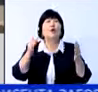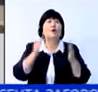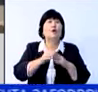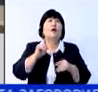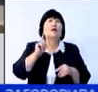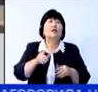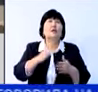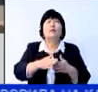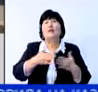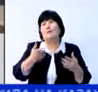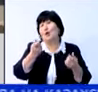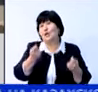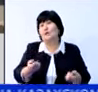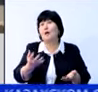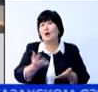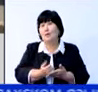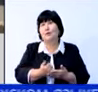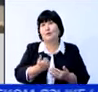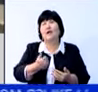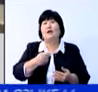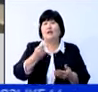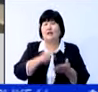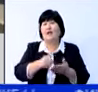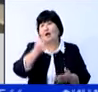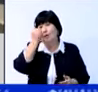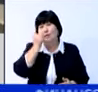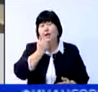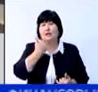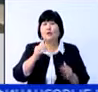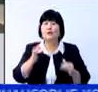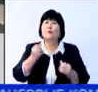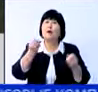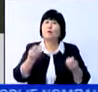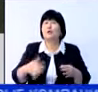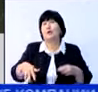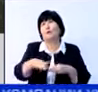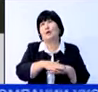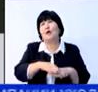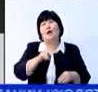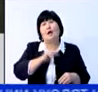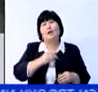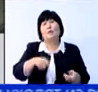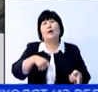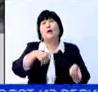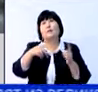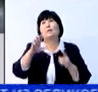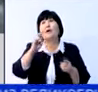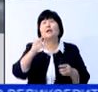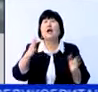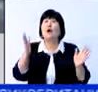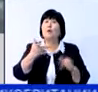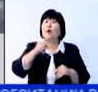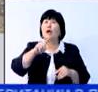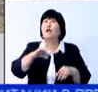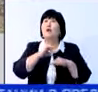к тому же намного дешевле получается по тарифу я благодарен за такую заботу о простом народе работы по переводу байконыр она природный